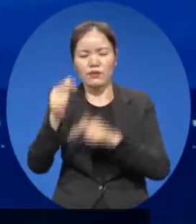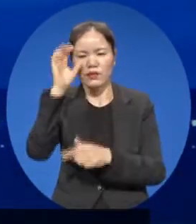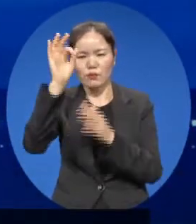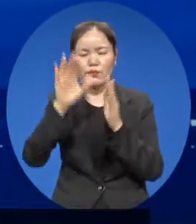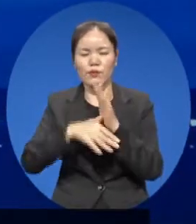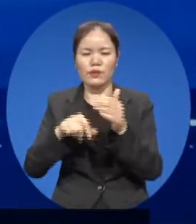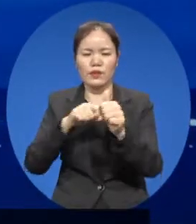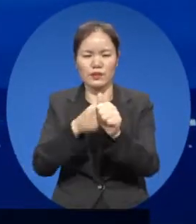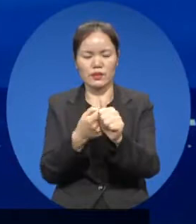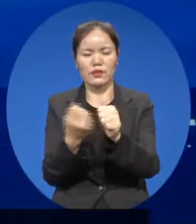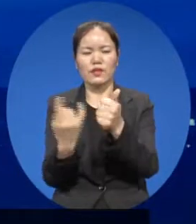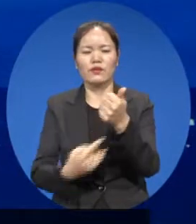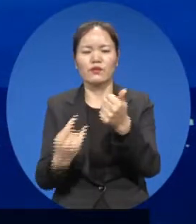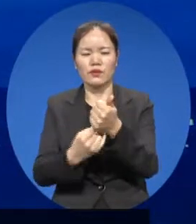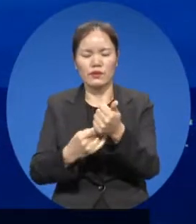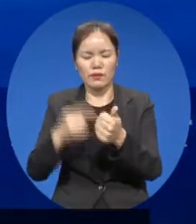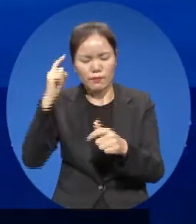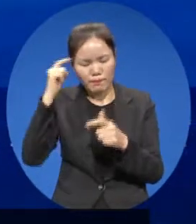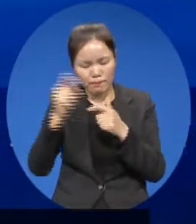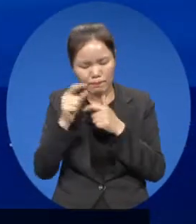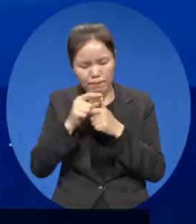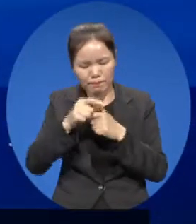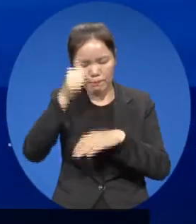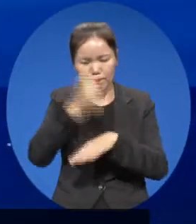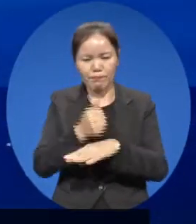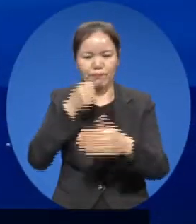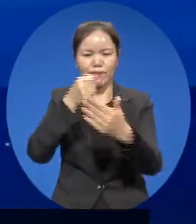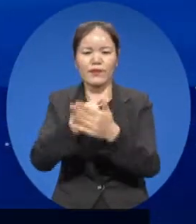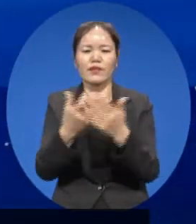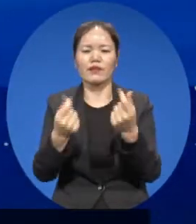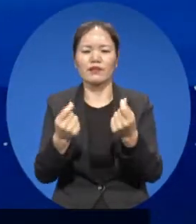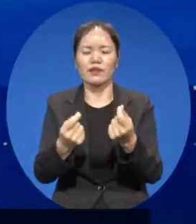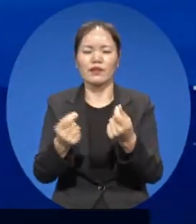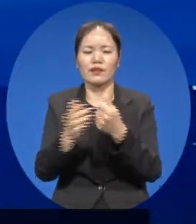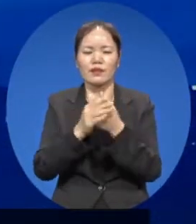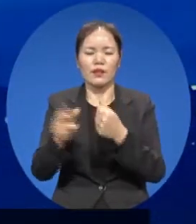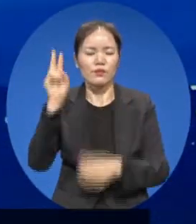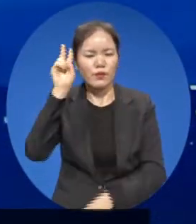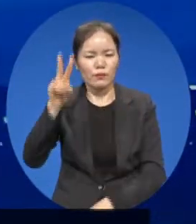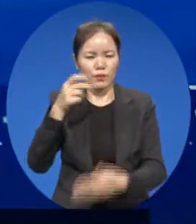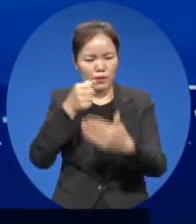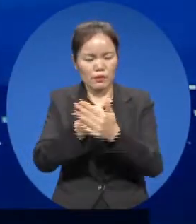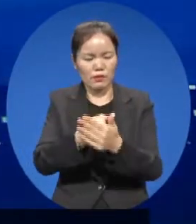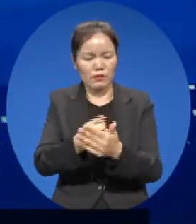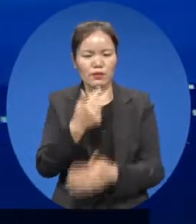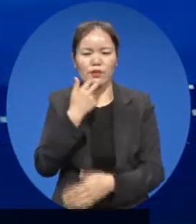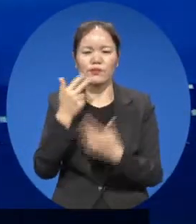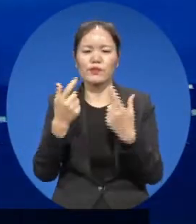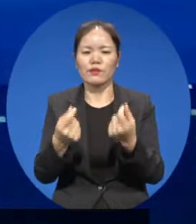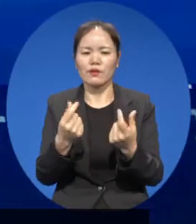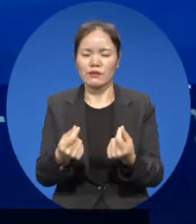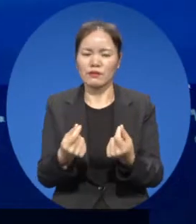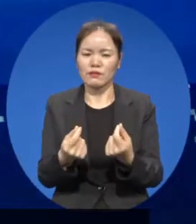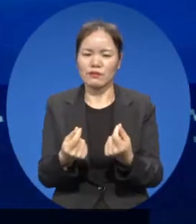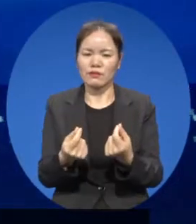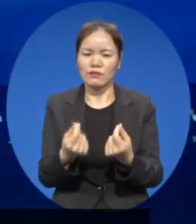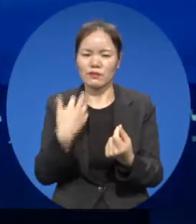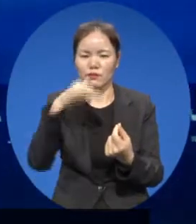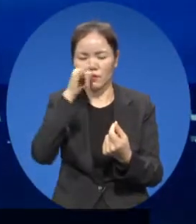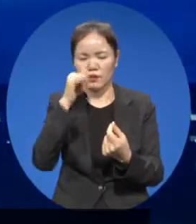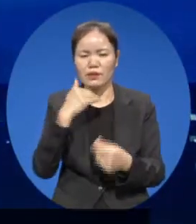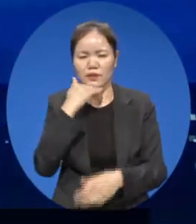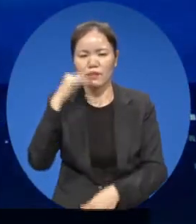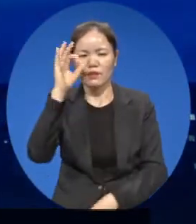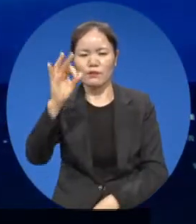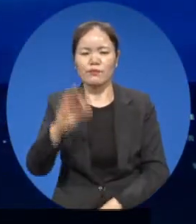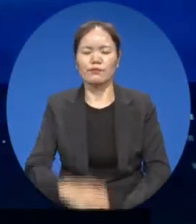가습과 에서 결정을 내릴 것이다 그렇기 때문에 어떻게 보면 또 모래 결정이 나지 않을 수도 있겠습니다만 이 부분을 좀 지켜봐야 될 것